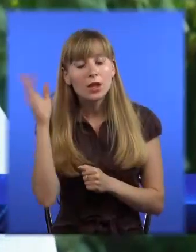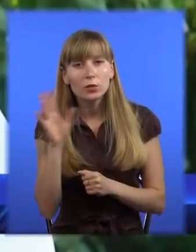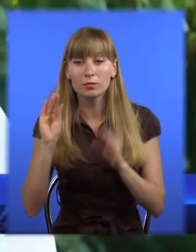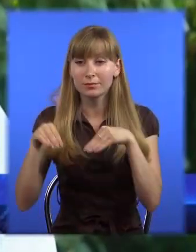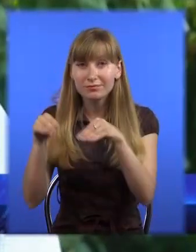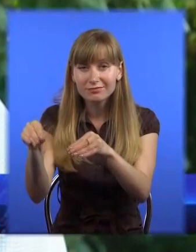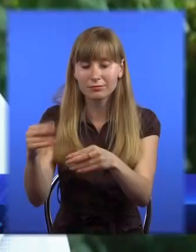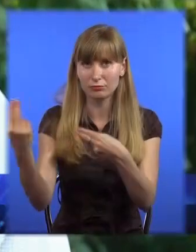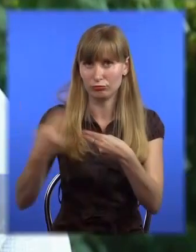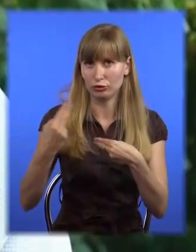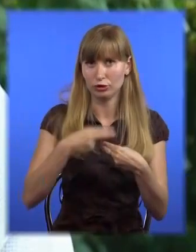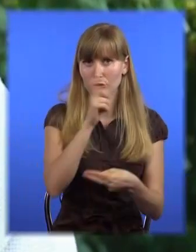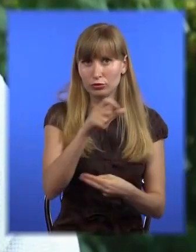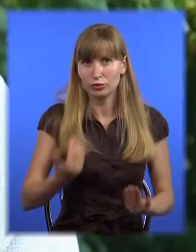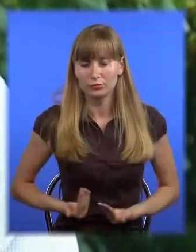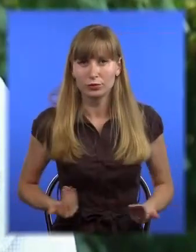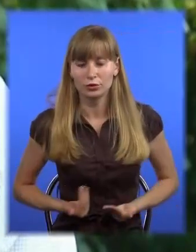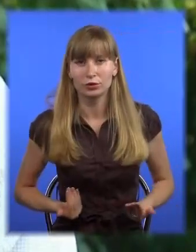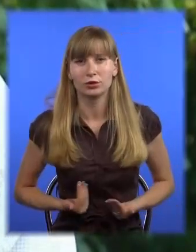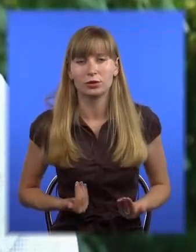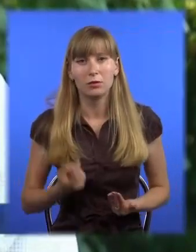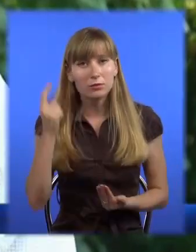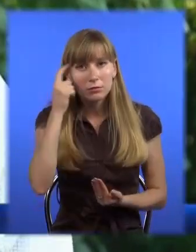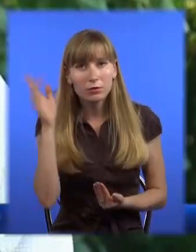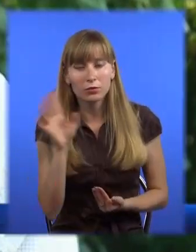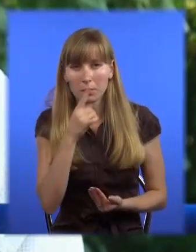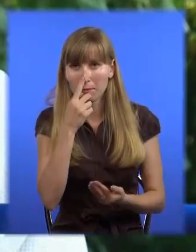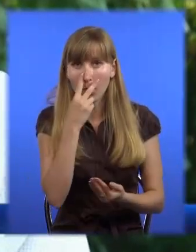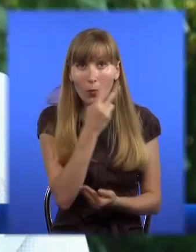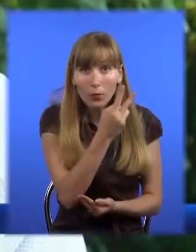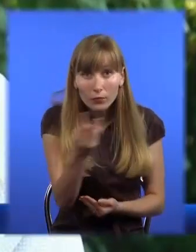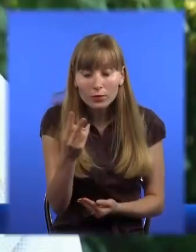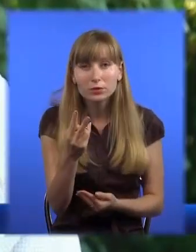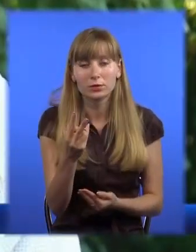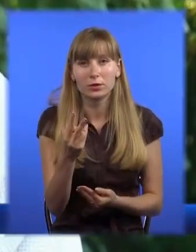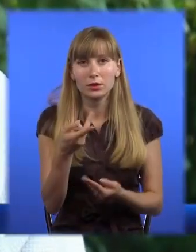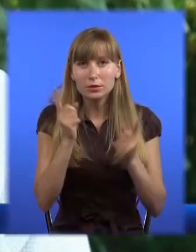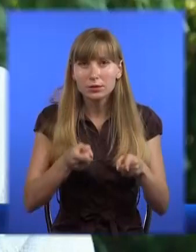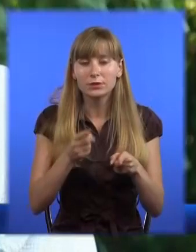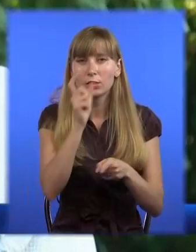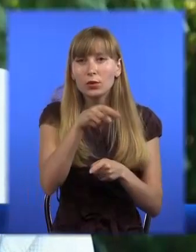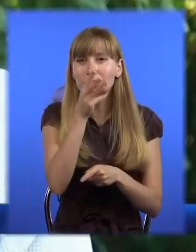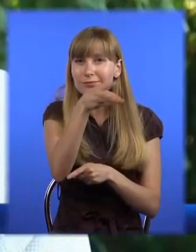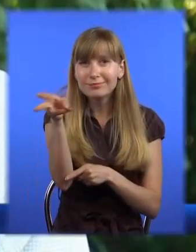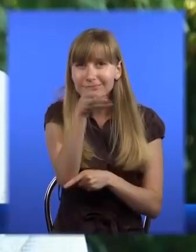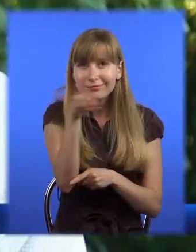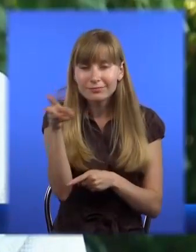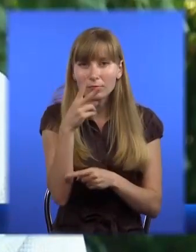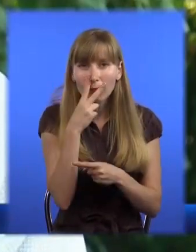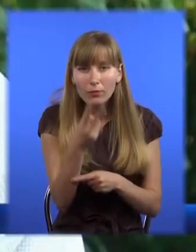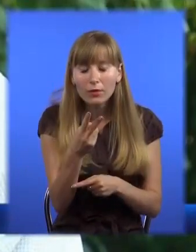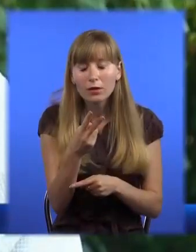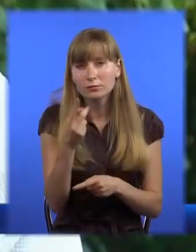бентежити людей і заважати їм навіть жити. Коли я почув і побачив деякі відео, зняті людьми, то я